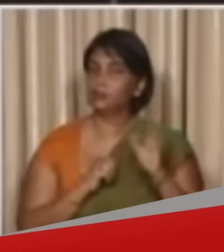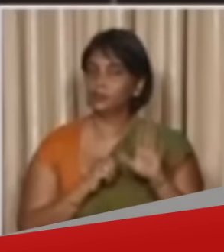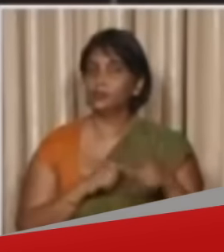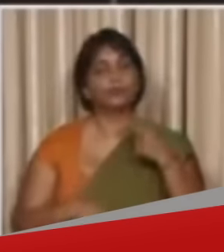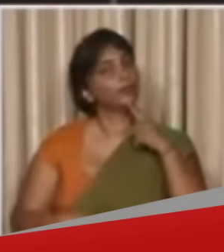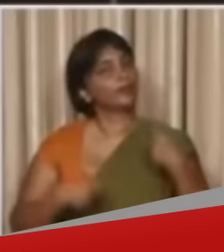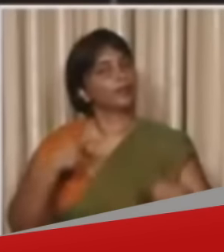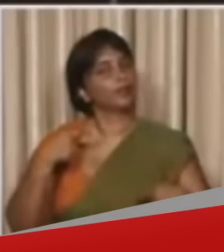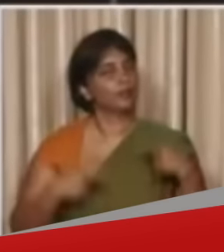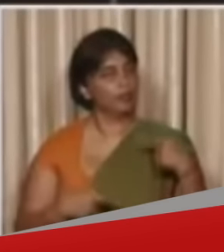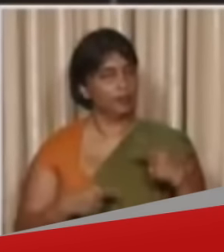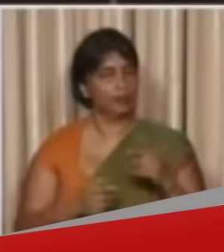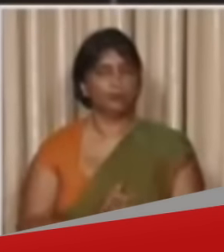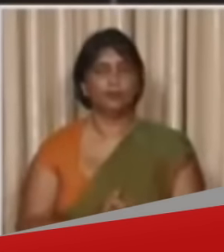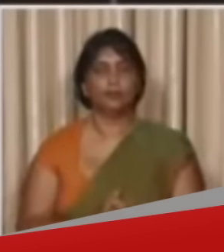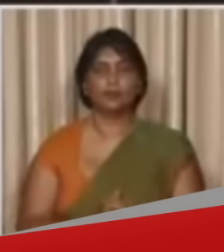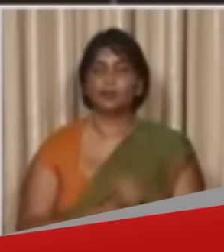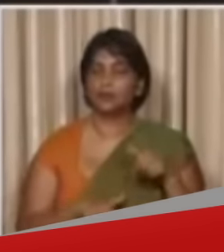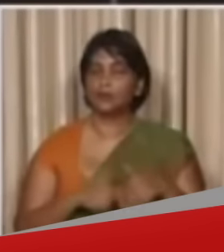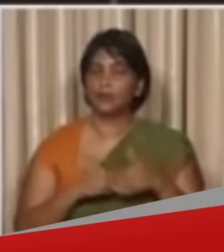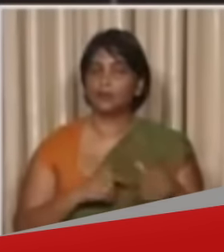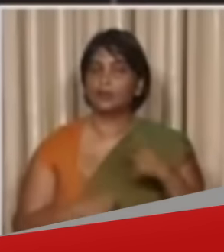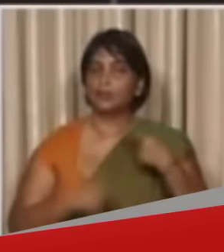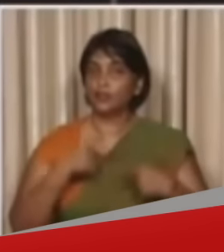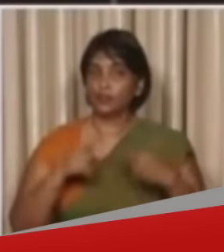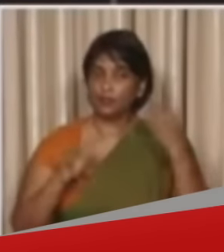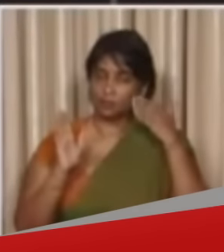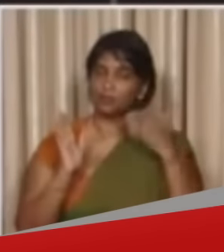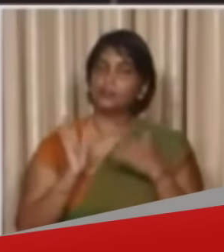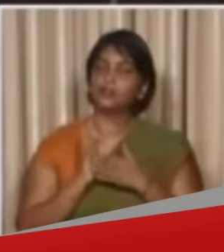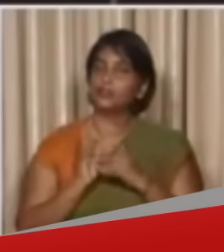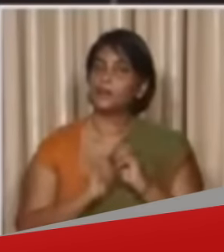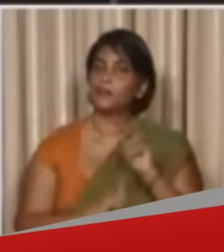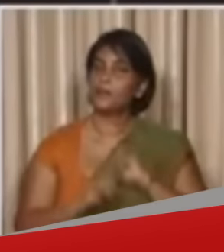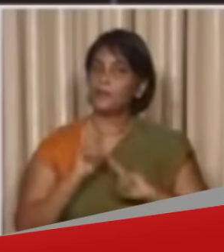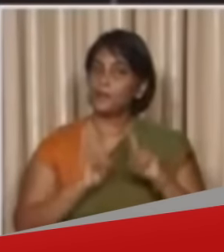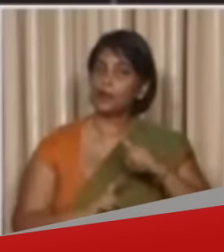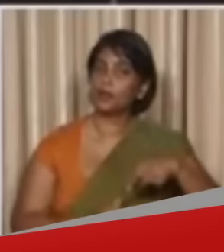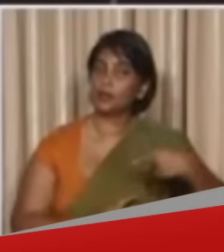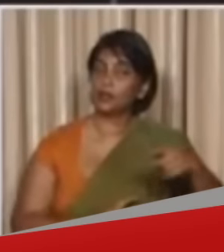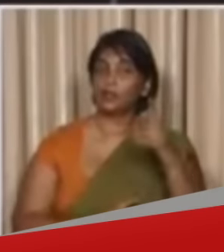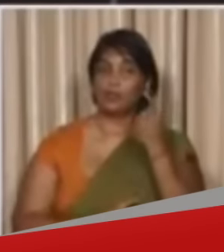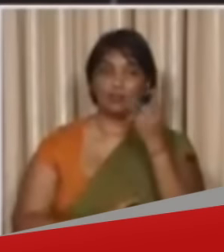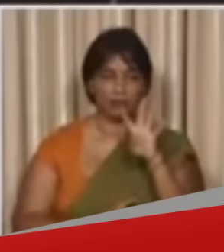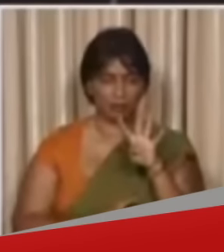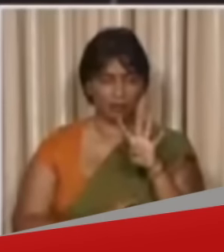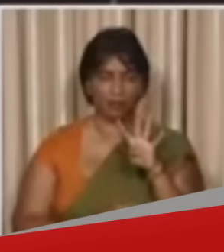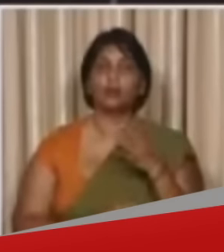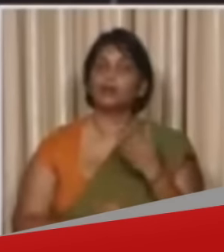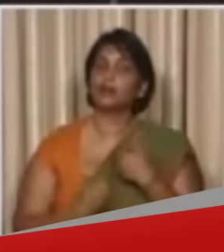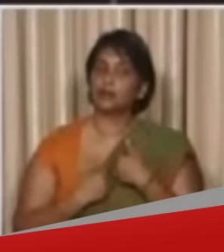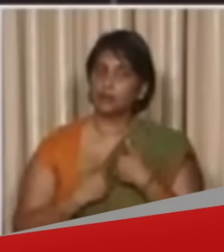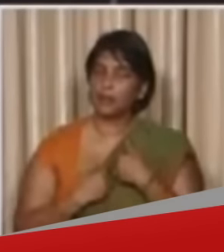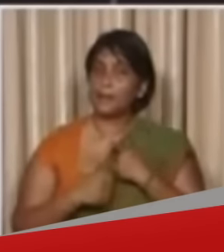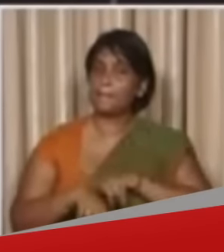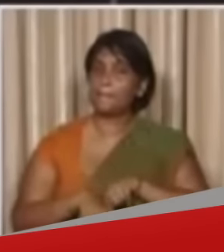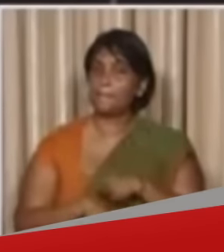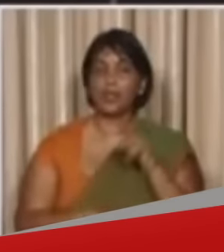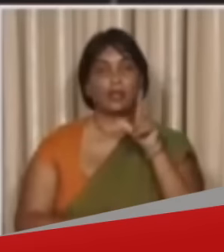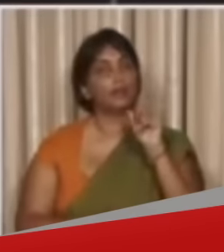විවාදය. මේ වෙනකොට මේ විවාදය පිළිබඳ පාර්ලිමේන්තුවේ දින 14ක් අපි පැය